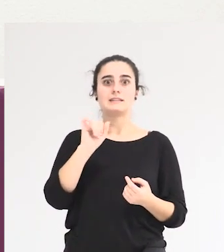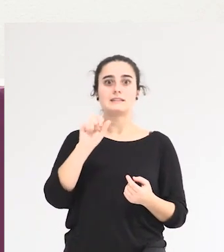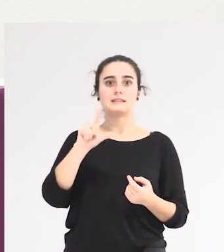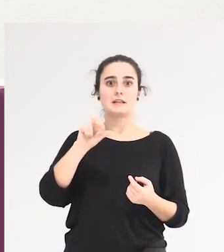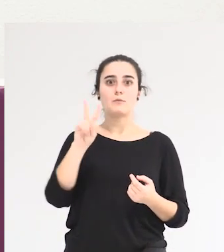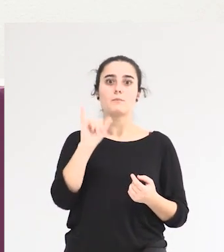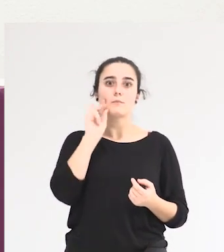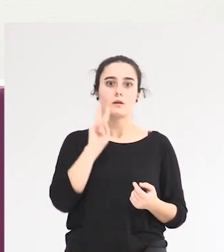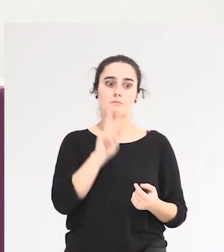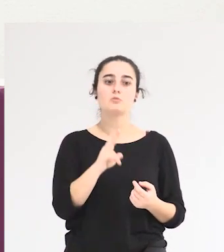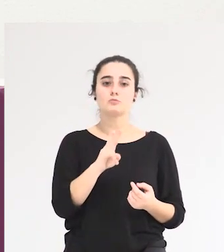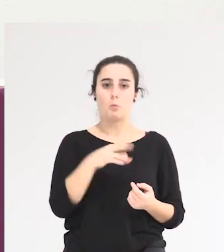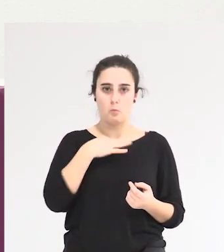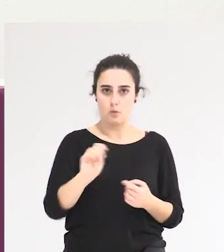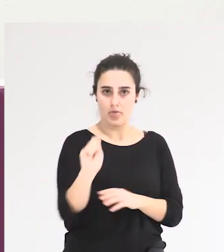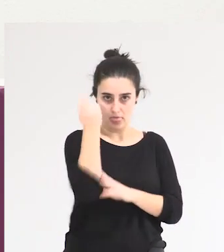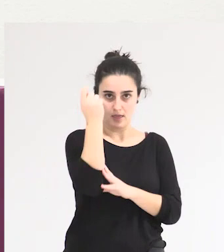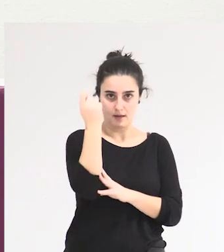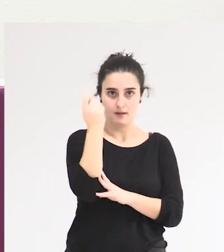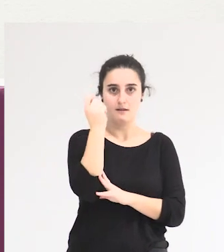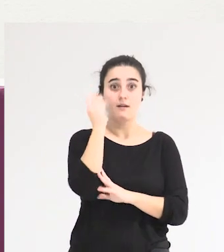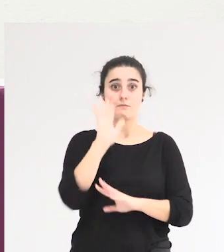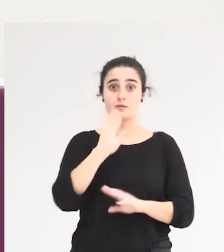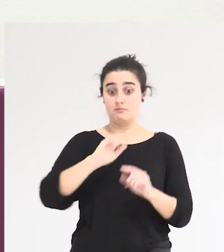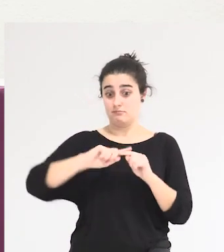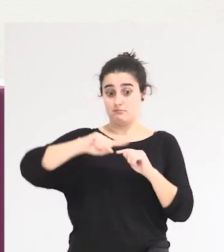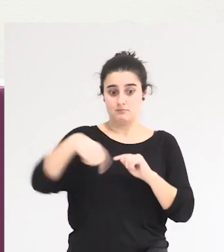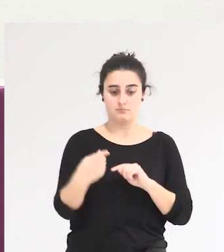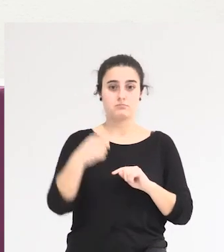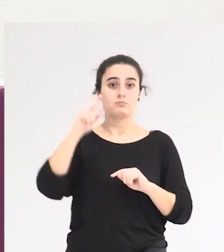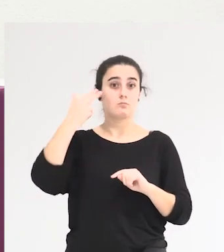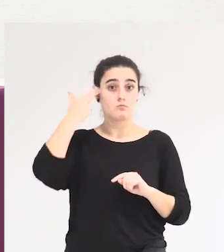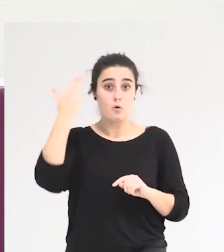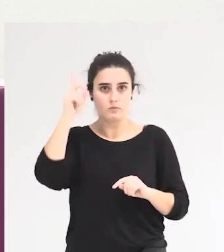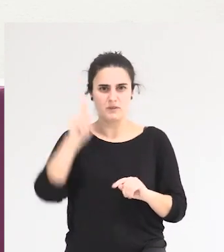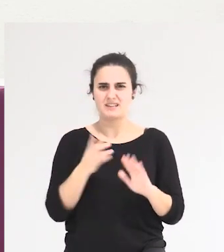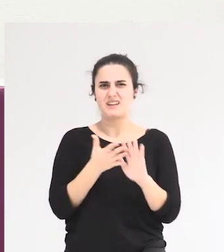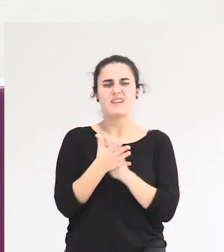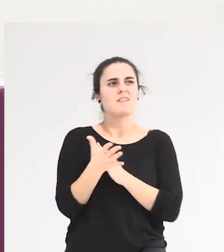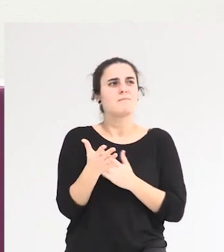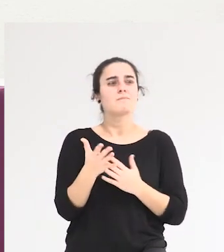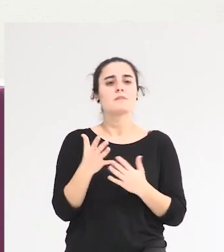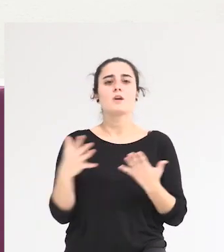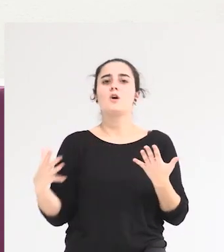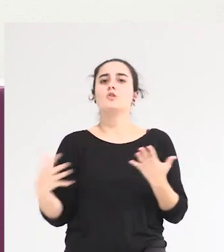posible dela, ez? Baina gero, bere buruaz beste egiten du ere, beraz, Hemen dena esan bezala beti joango naiz